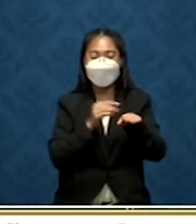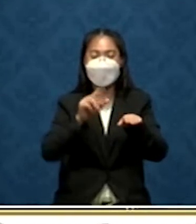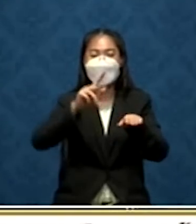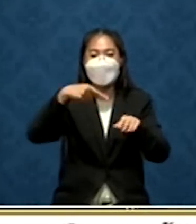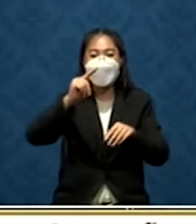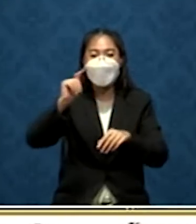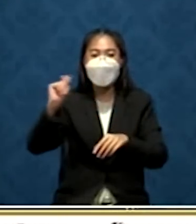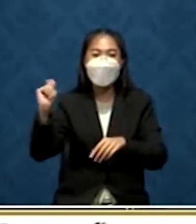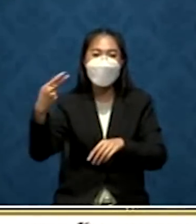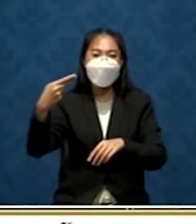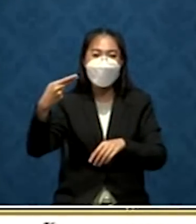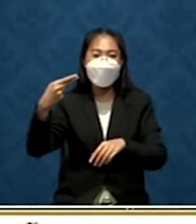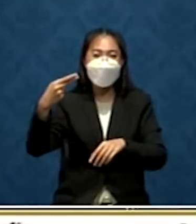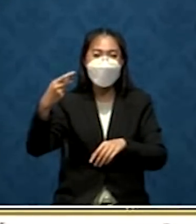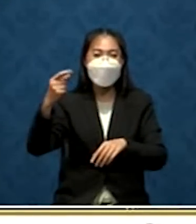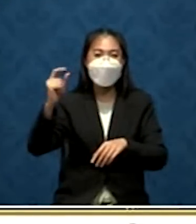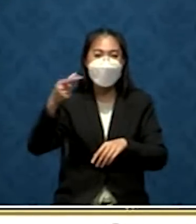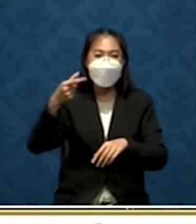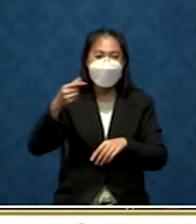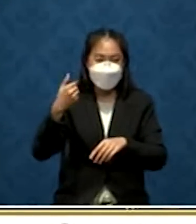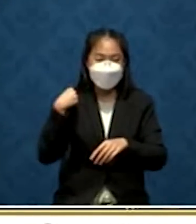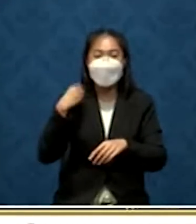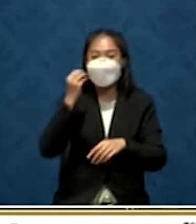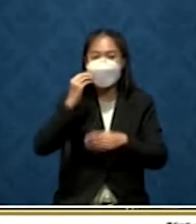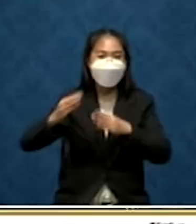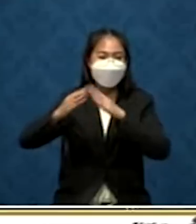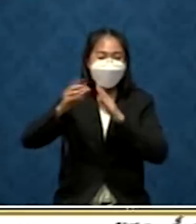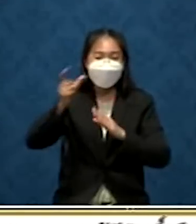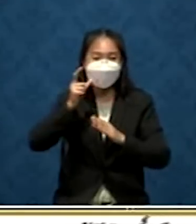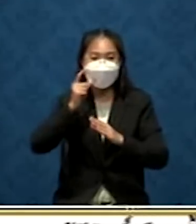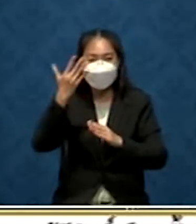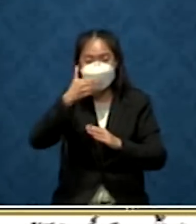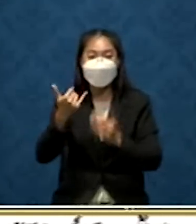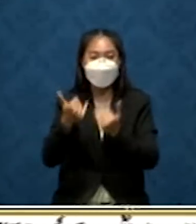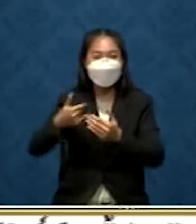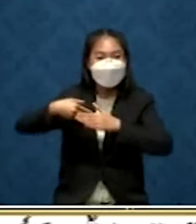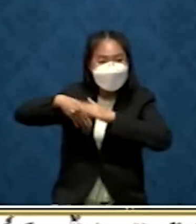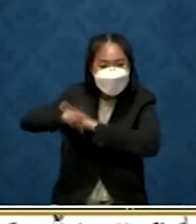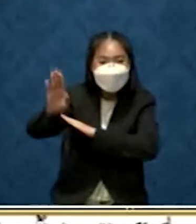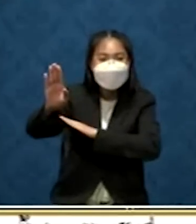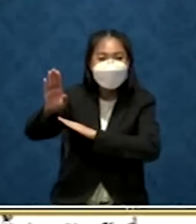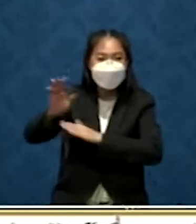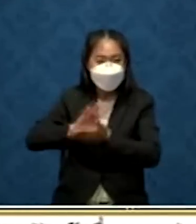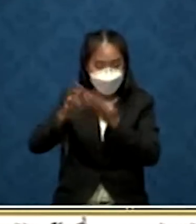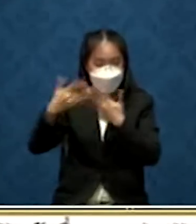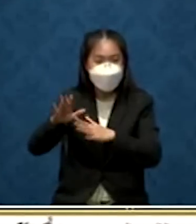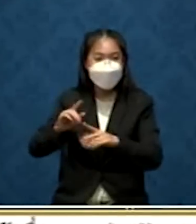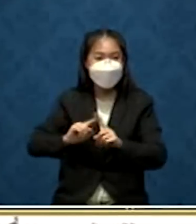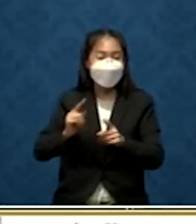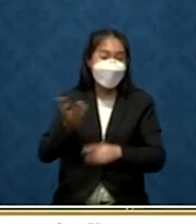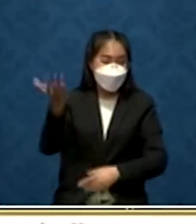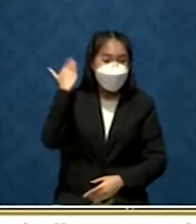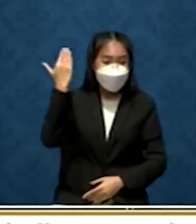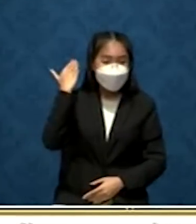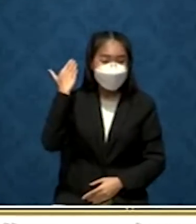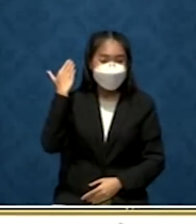ถึงขนาดมีขลือหาดใหญ่โตไม่แ้ ตู้หาวปัจจุบันนี้ออกนอกประเทศไปแล้วแต่ในอดีตเคยเข้